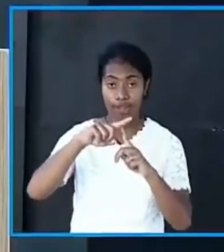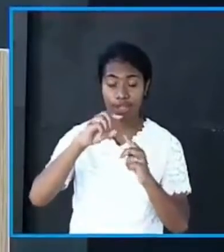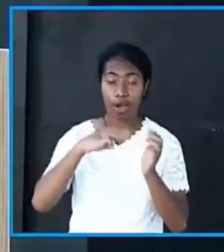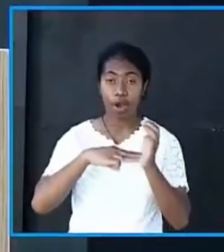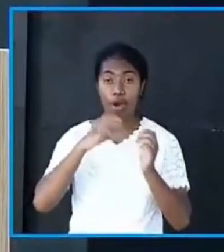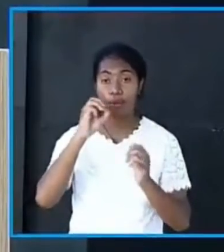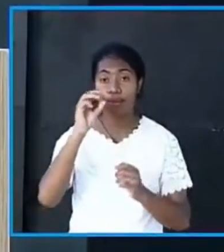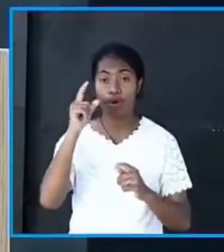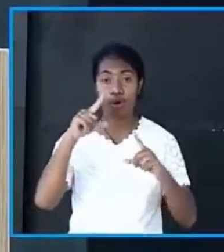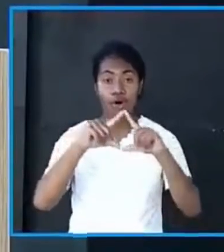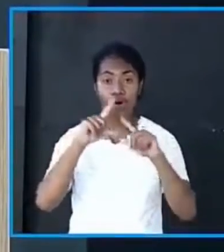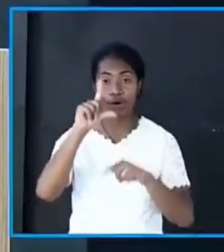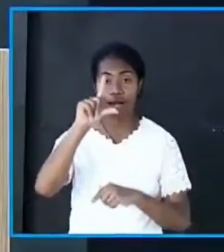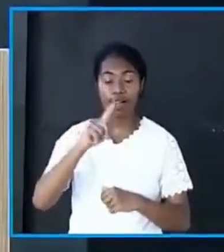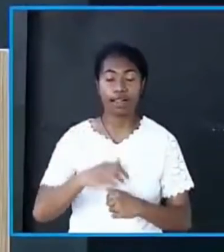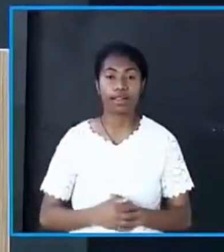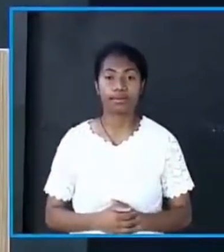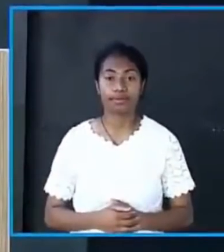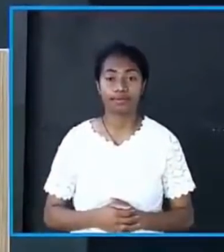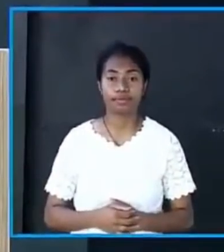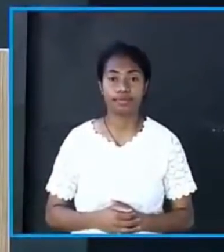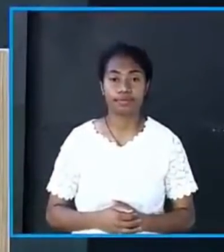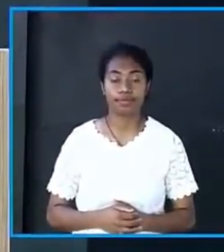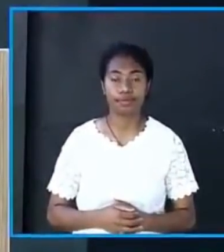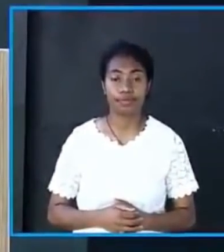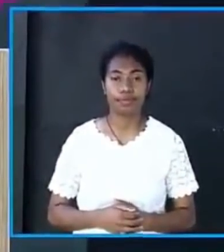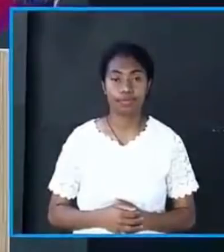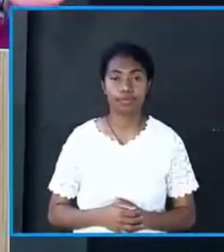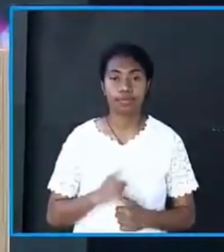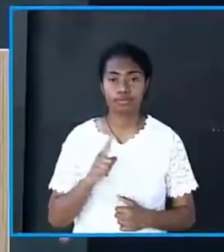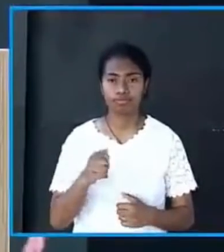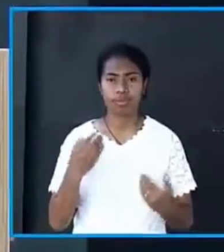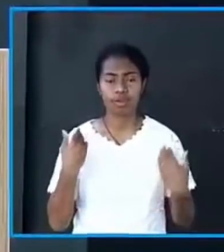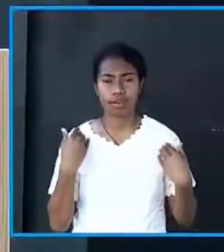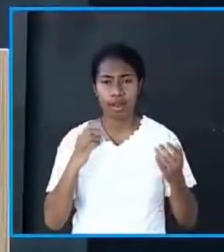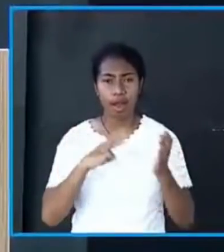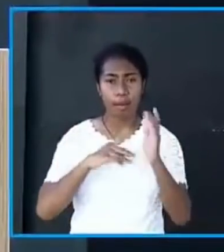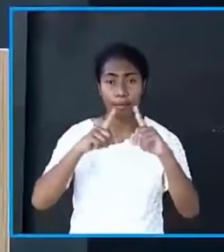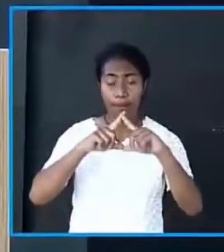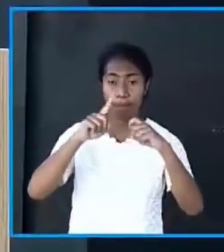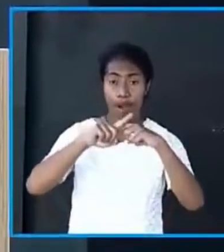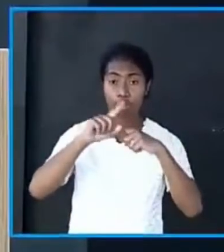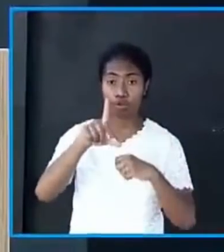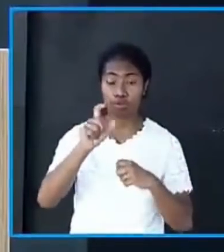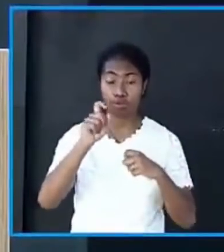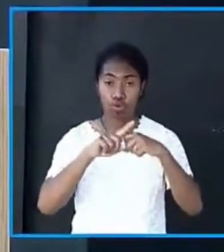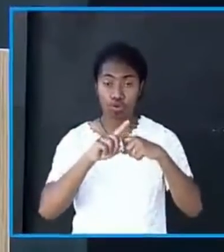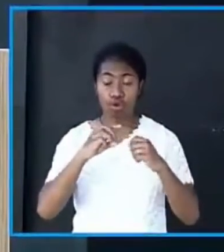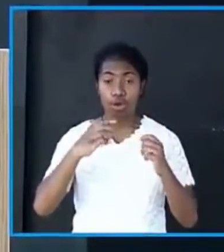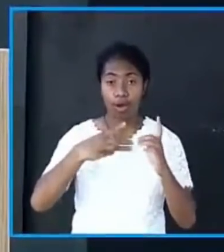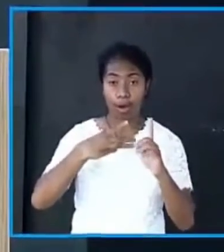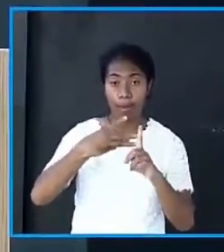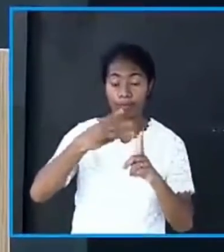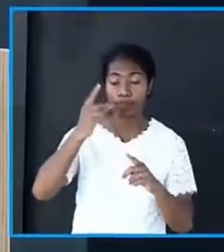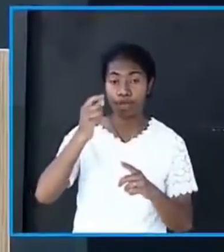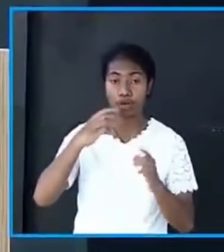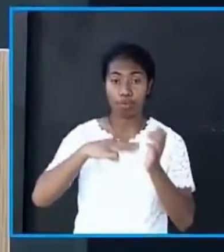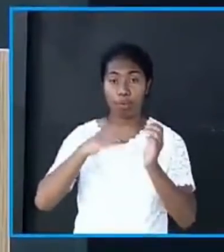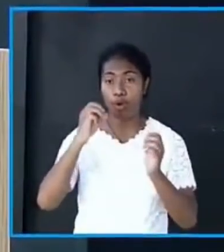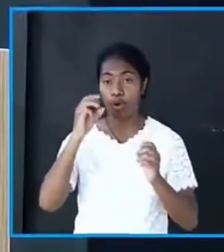Allah itu dalam tanda petik ya makhluk bermoral dimana dia mempunyai